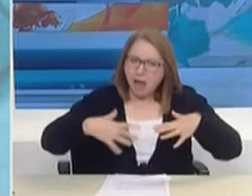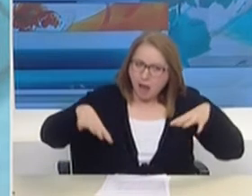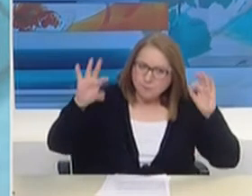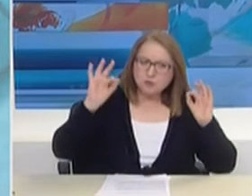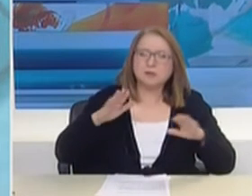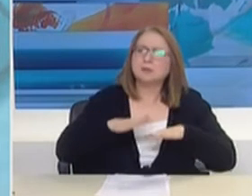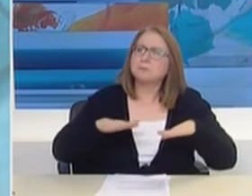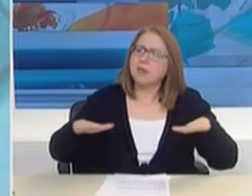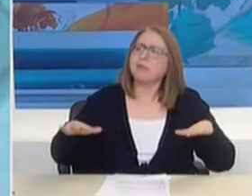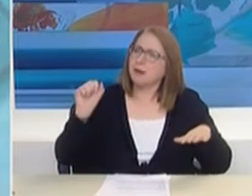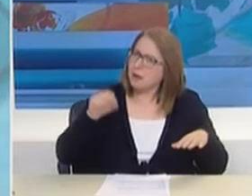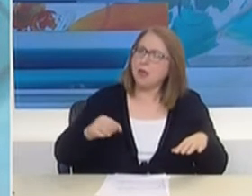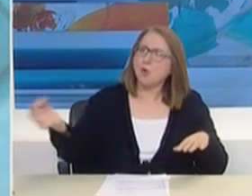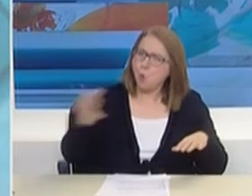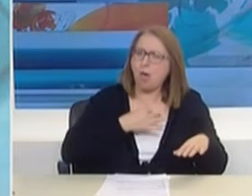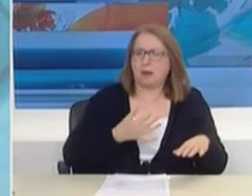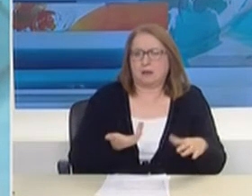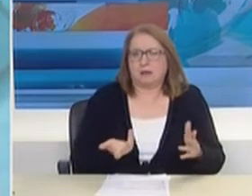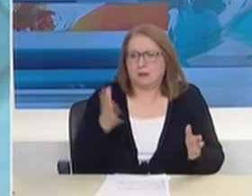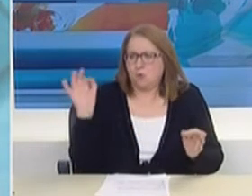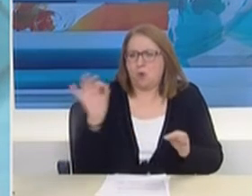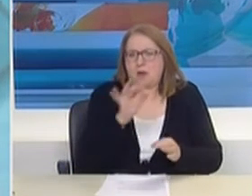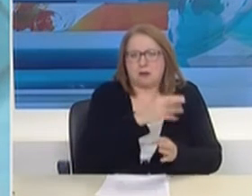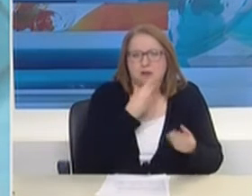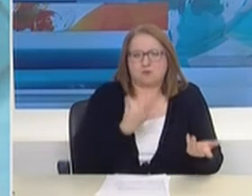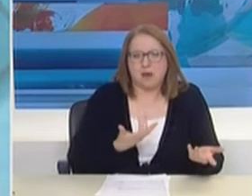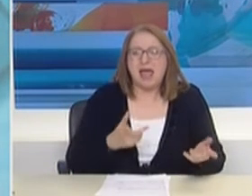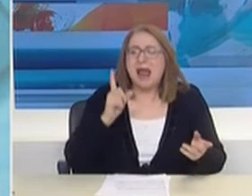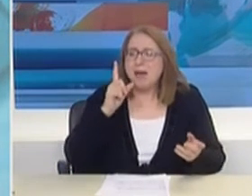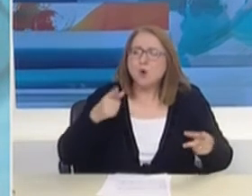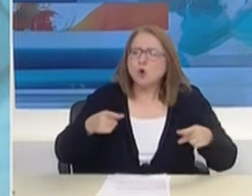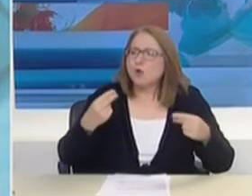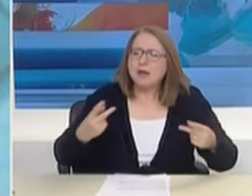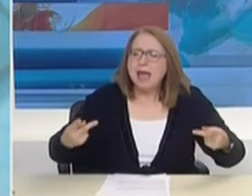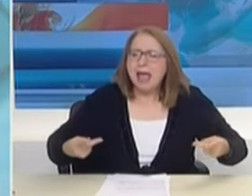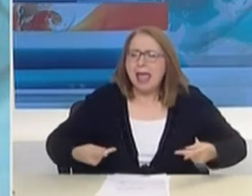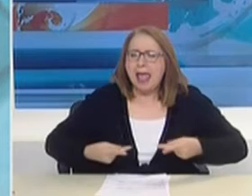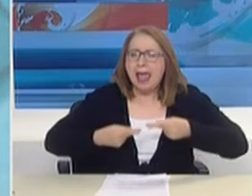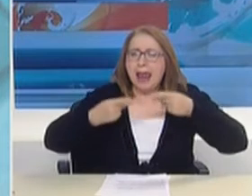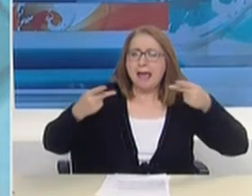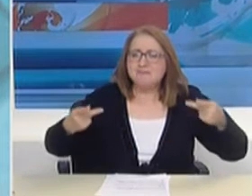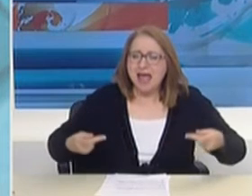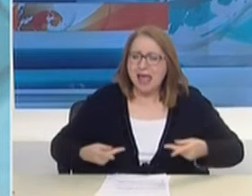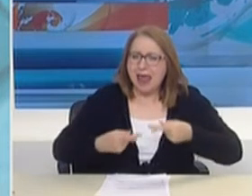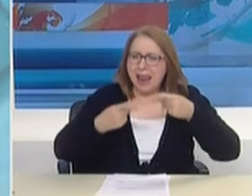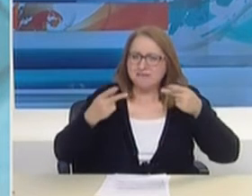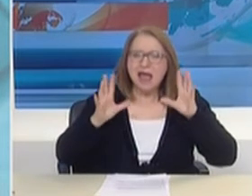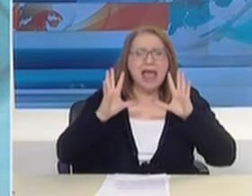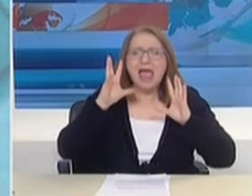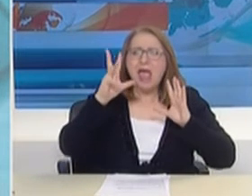και μάλιστα το μεγάλο πρόβλημα είναι ότι τα παιδιά μπορεί να νοσήσουν πολύ πολύ ελαφρά έως και